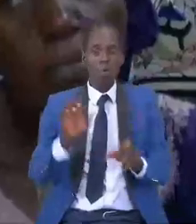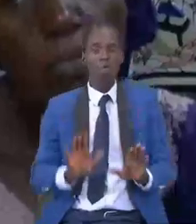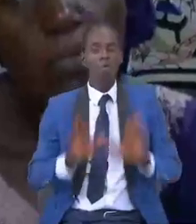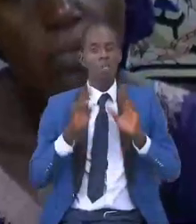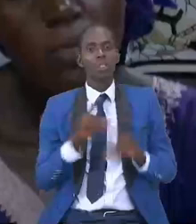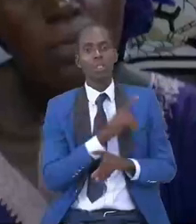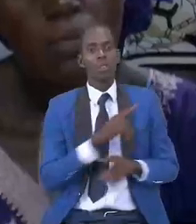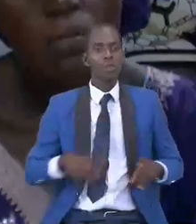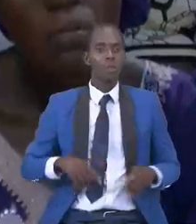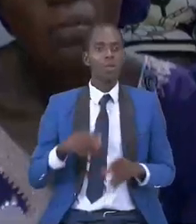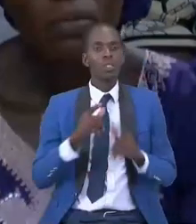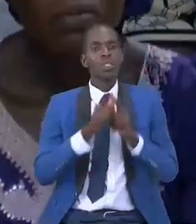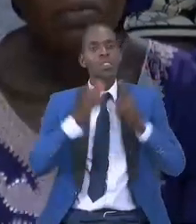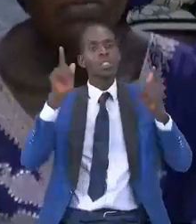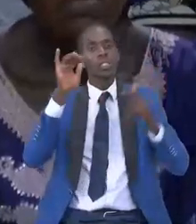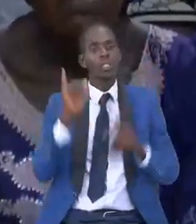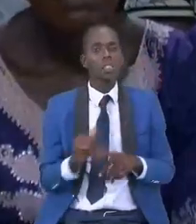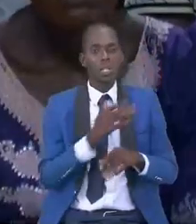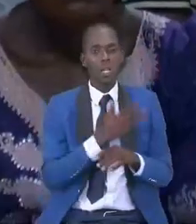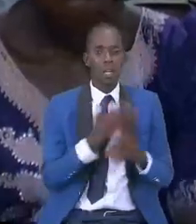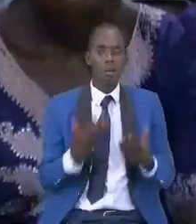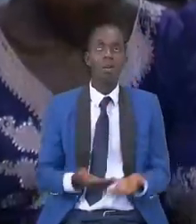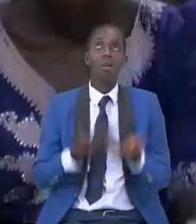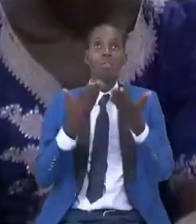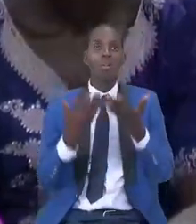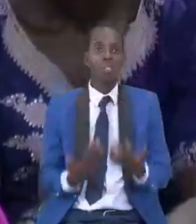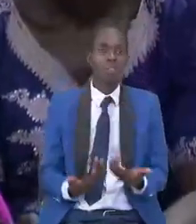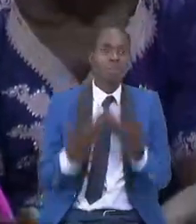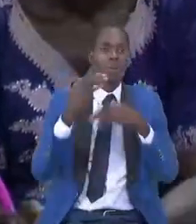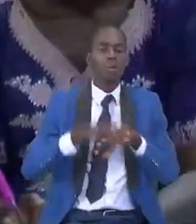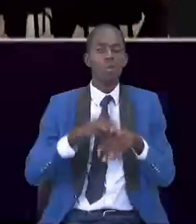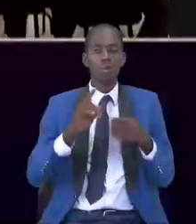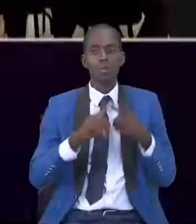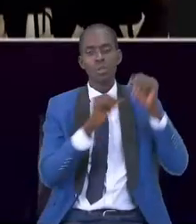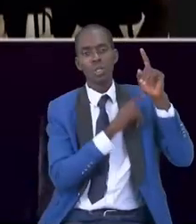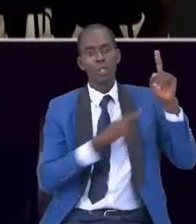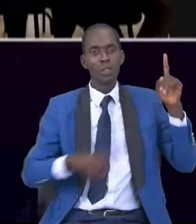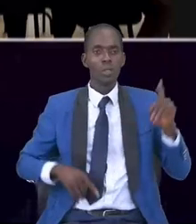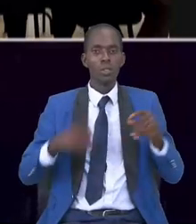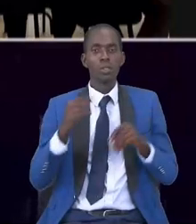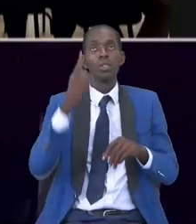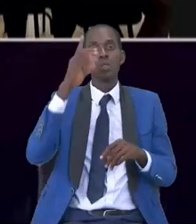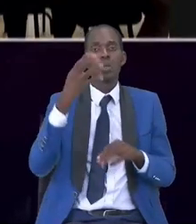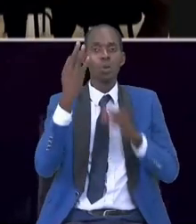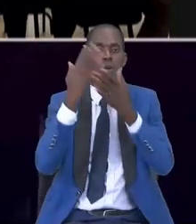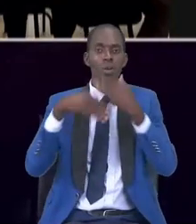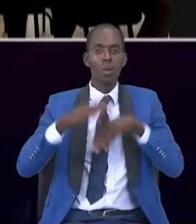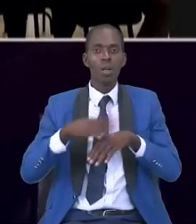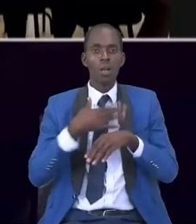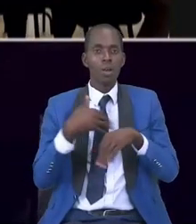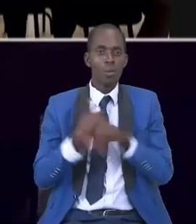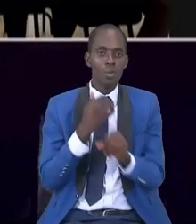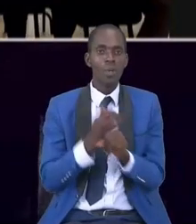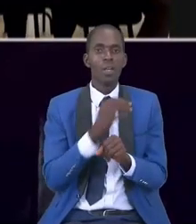et ils offrirent un sacrifice à l'Éternel, le Dieu du ciel, et ils firent des vœux même à